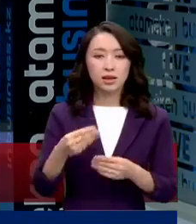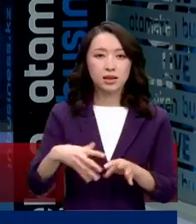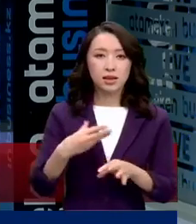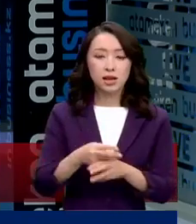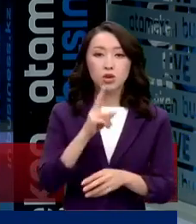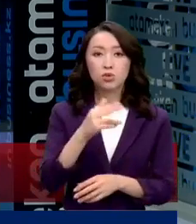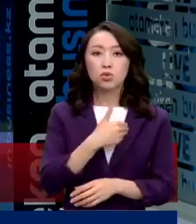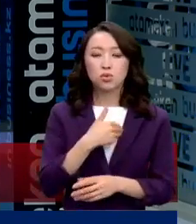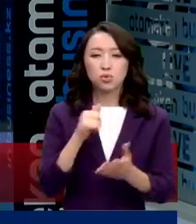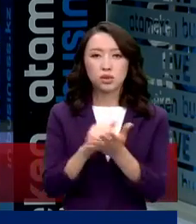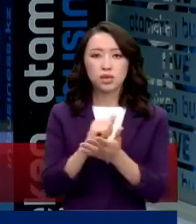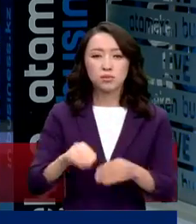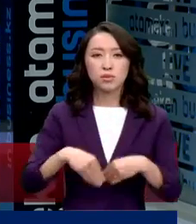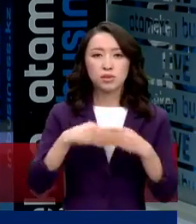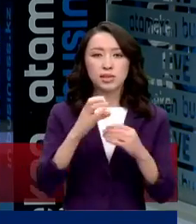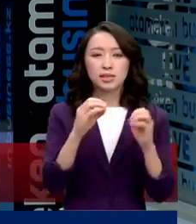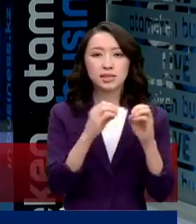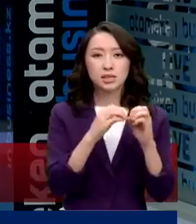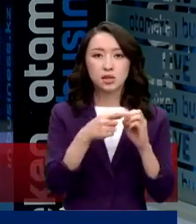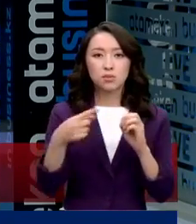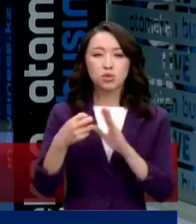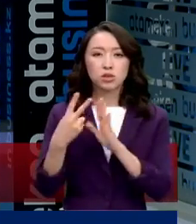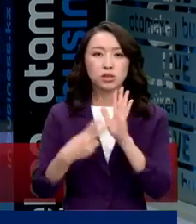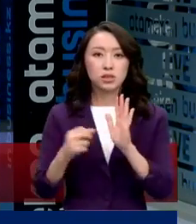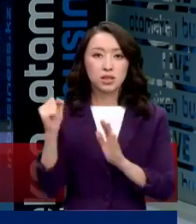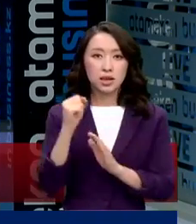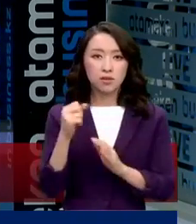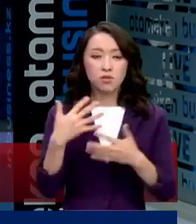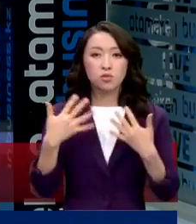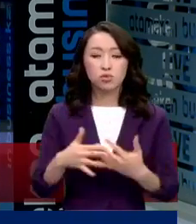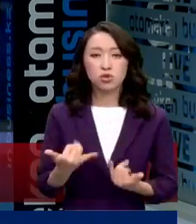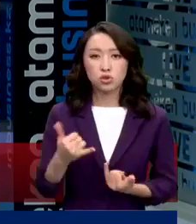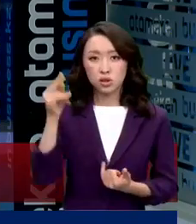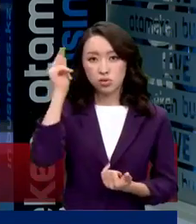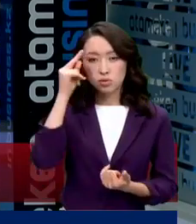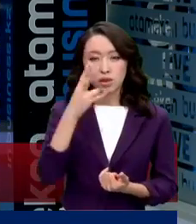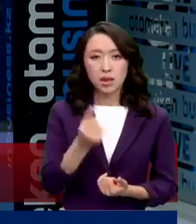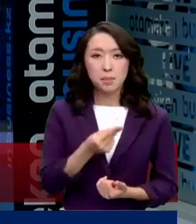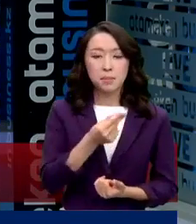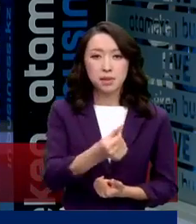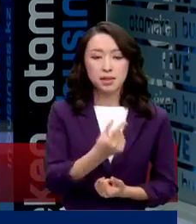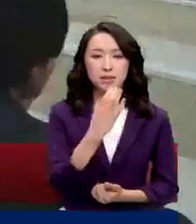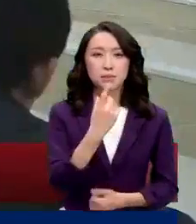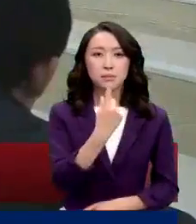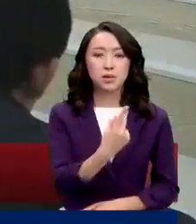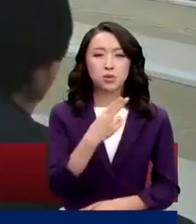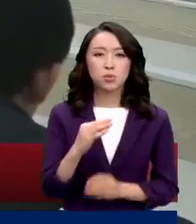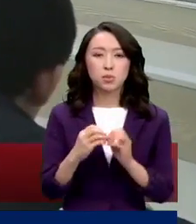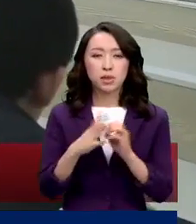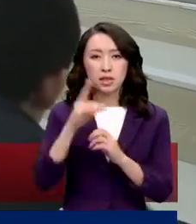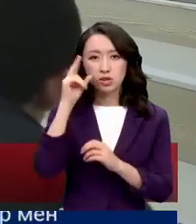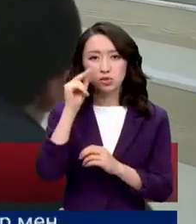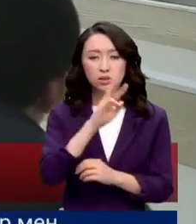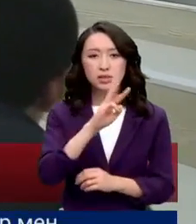должны подать все документы с 10 по 17 августа, а уже действующий студент, учащийся находящиеся на платной основе, с 1 по 15 число на